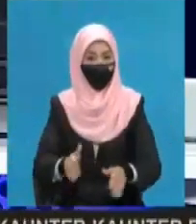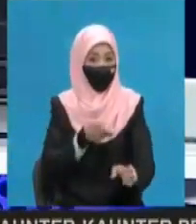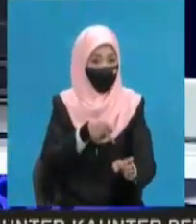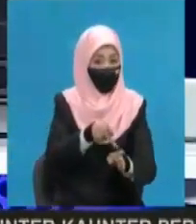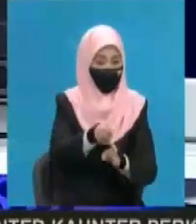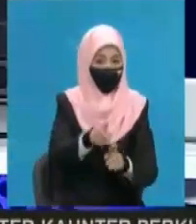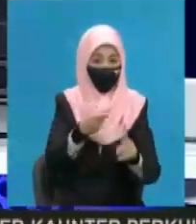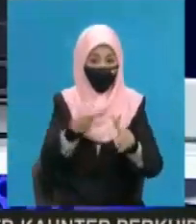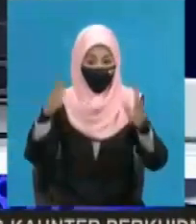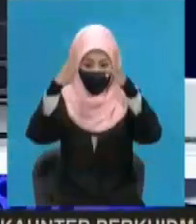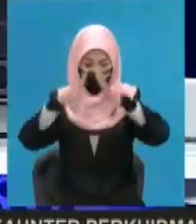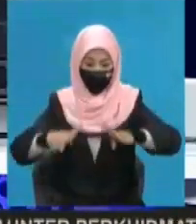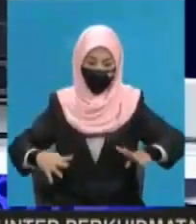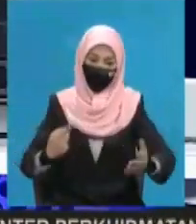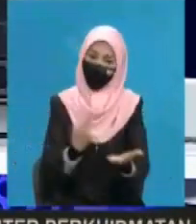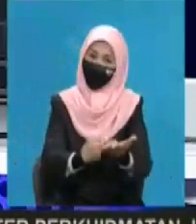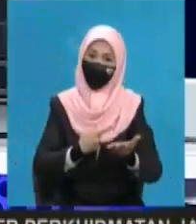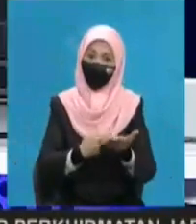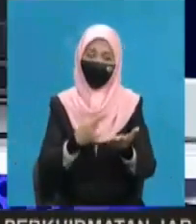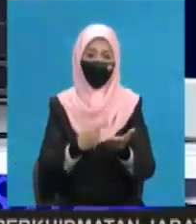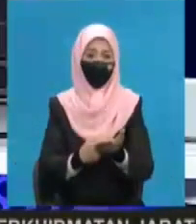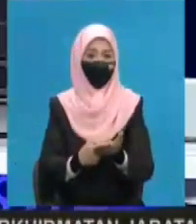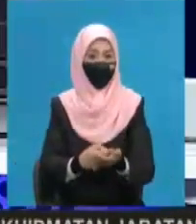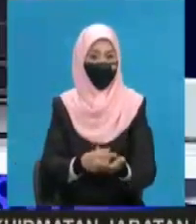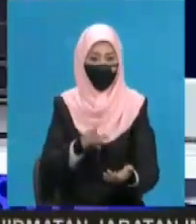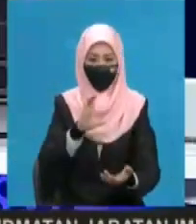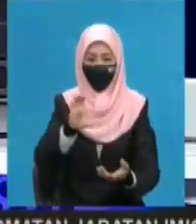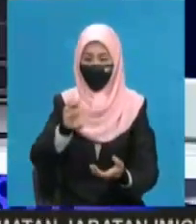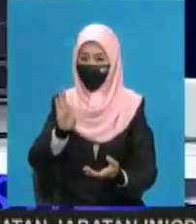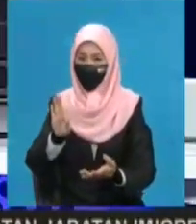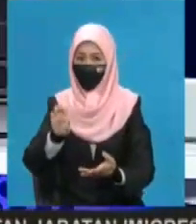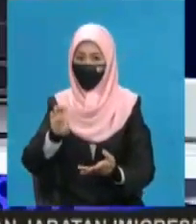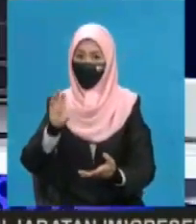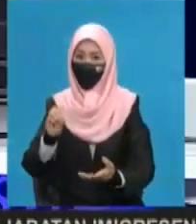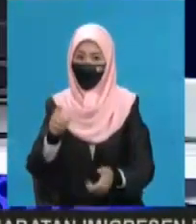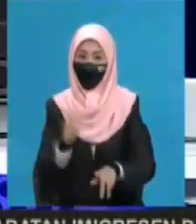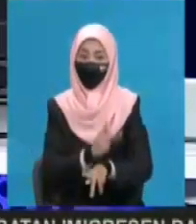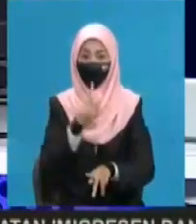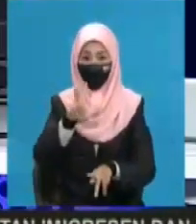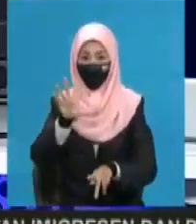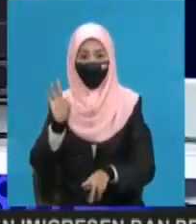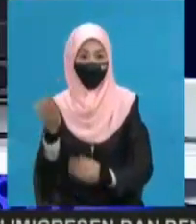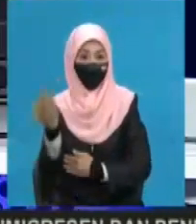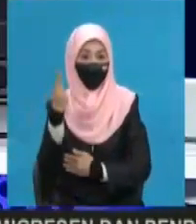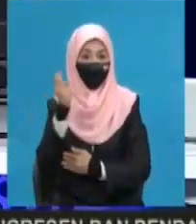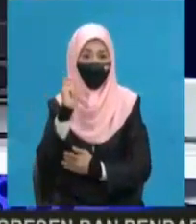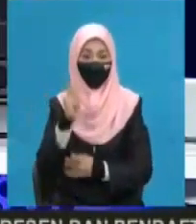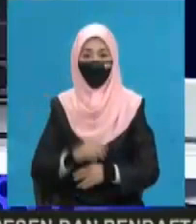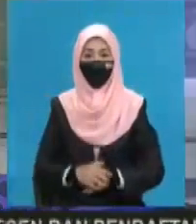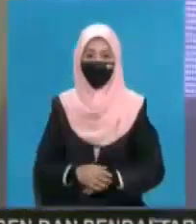perkara tersebut dikonversikan semasa Sidang mediasi eevee o39 pagi tadi